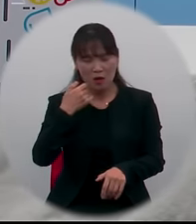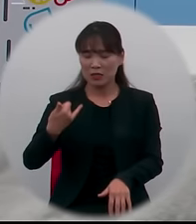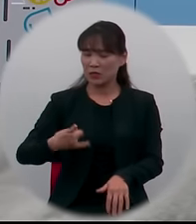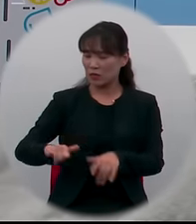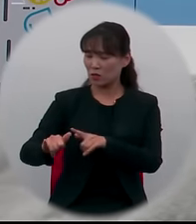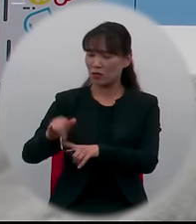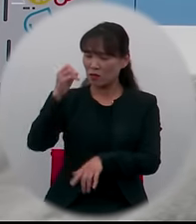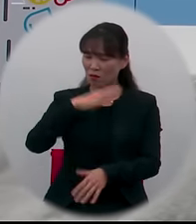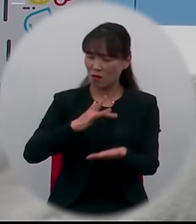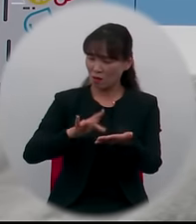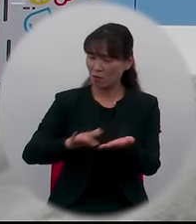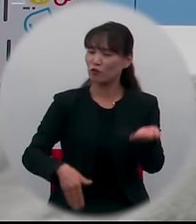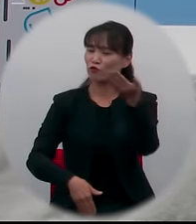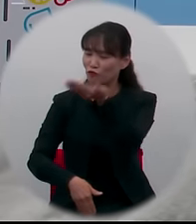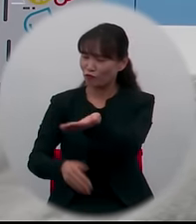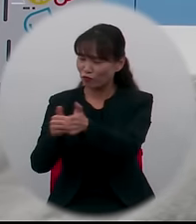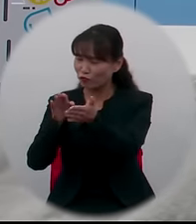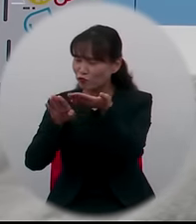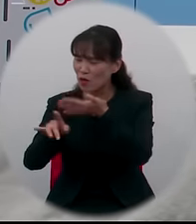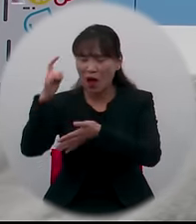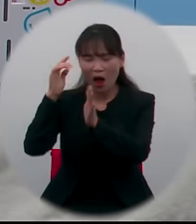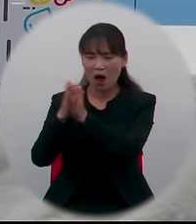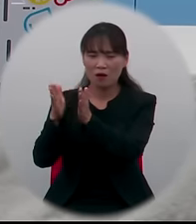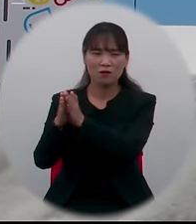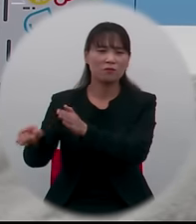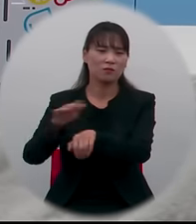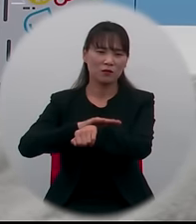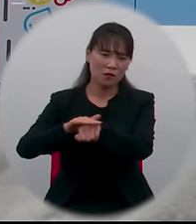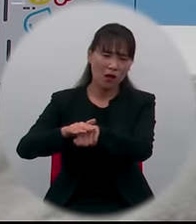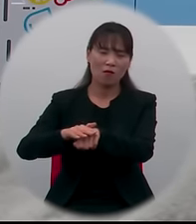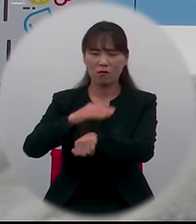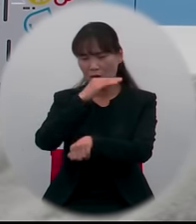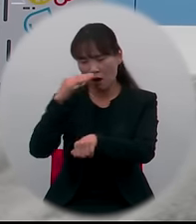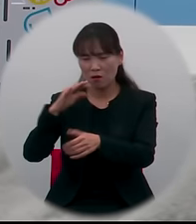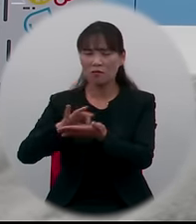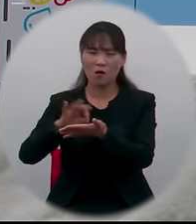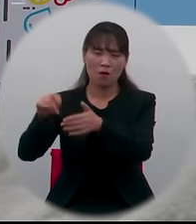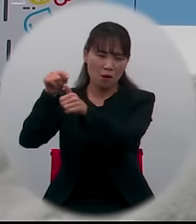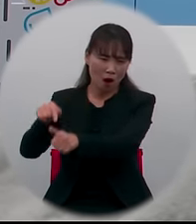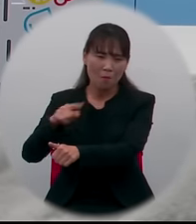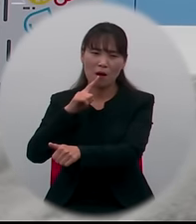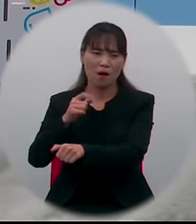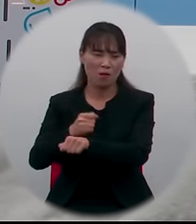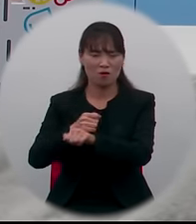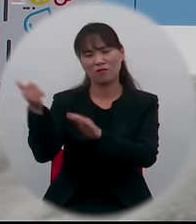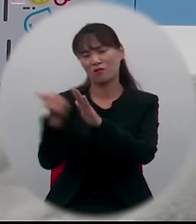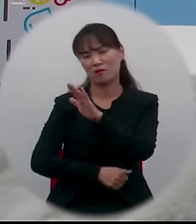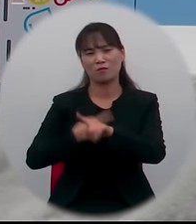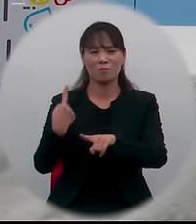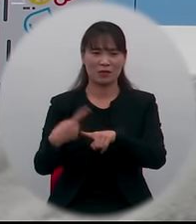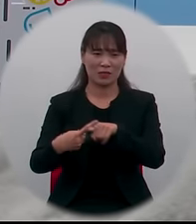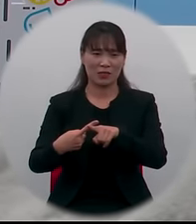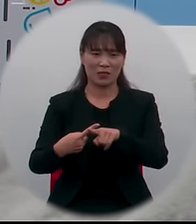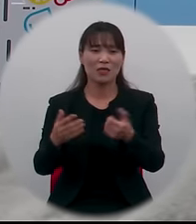나서 너 알아 서 어 네가 힘을 발휘해서 잘 써 버려라고 얘기하신다 그거는 실패하는 것과 다름 없습니다